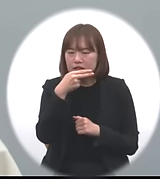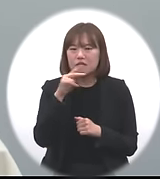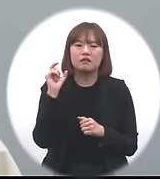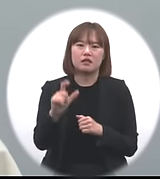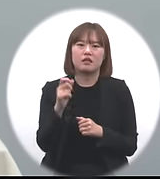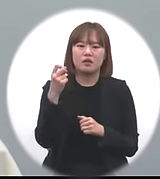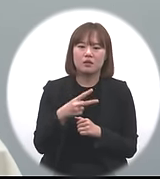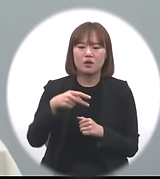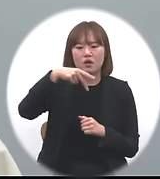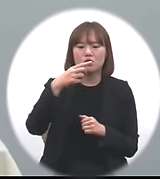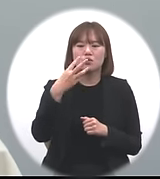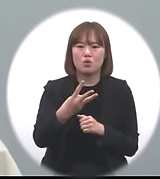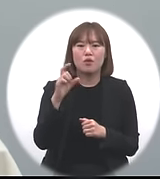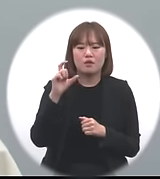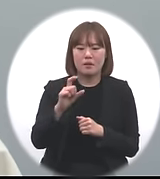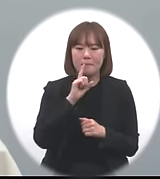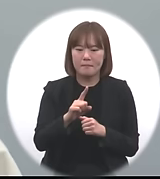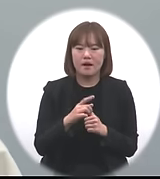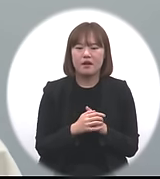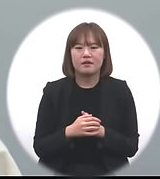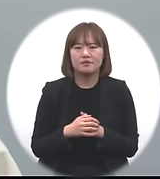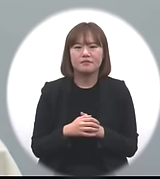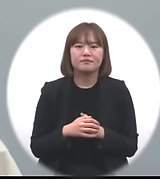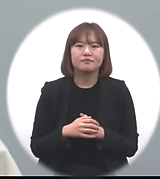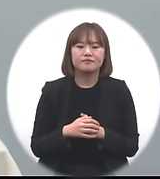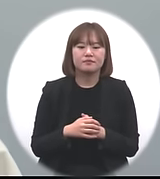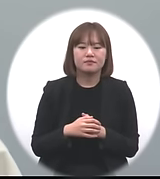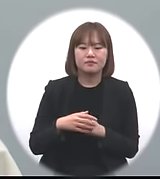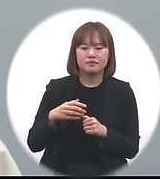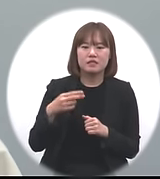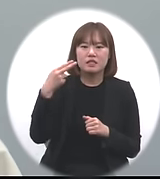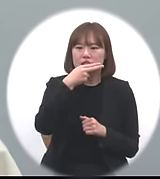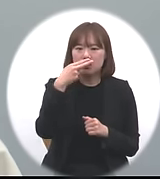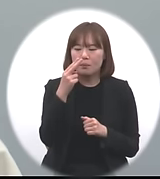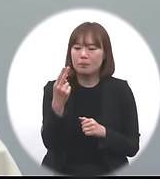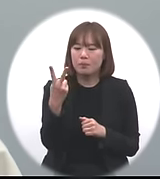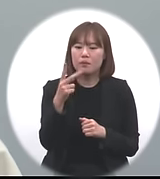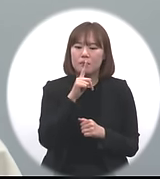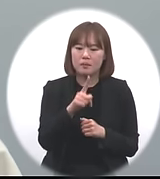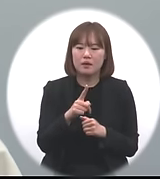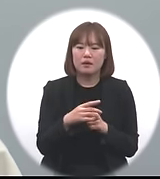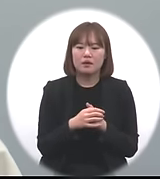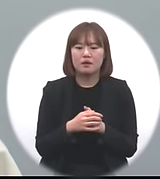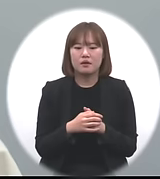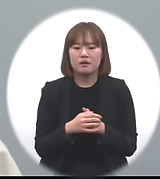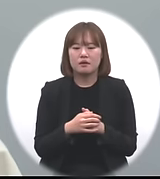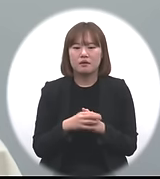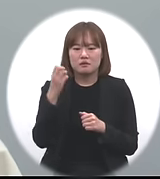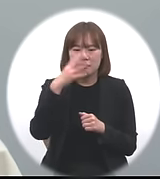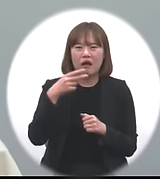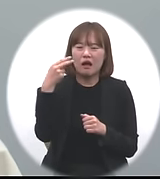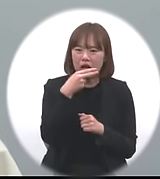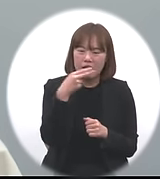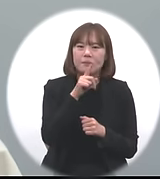것도 딱딱하고 솔도 딱딱하다는 얘기예요. 약한 놈이 먼저 망가지겠죠. 그래서 칫솔이 벌어진다는 얘기는 칫솔털이 뻣뻣하고 마구